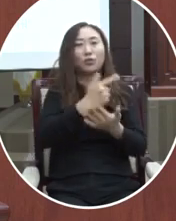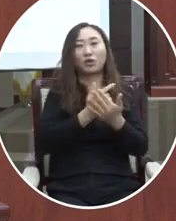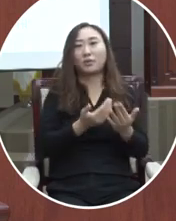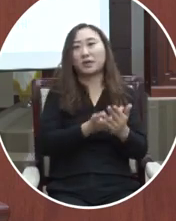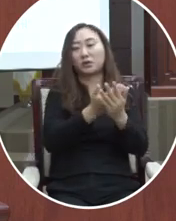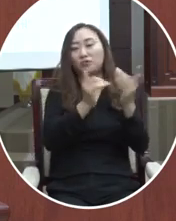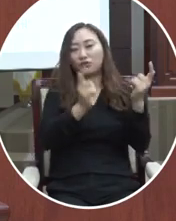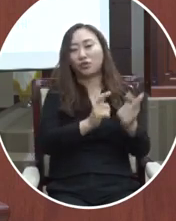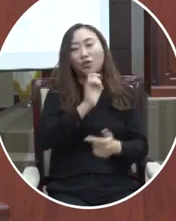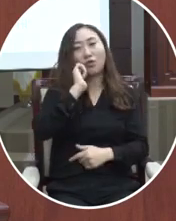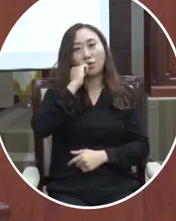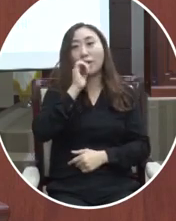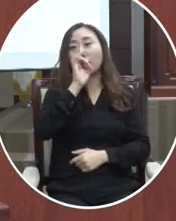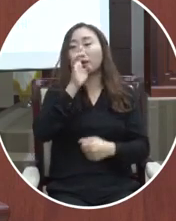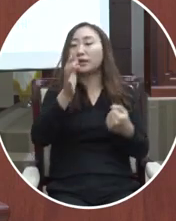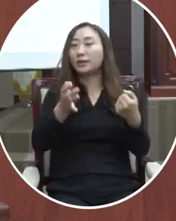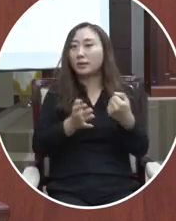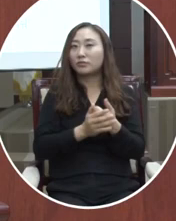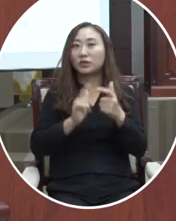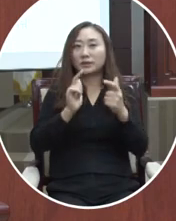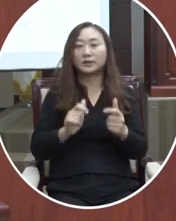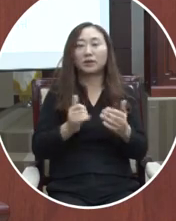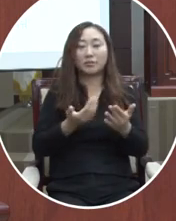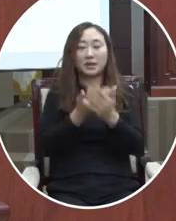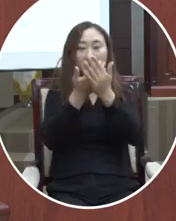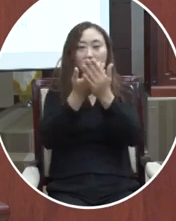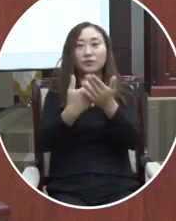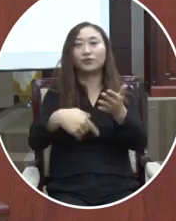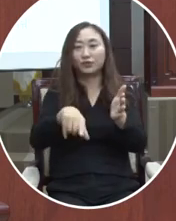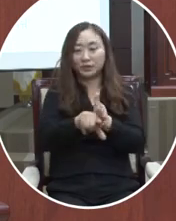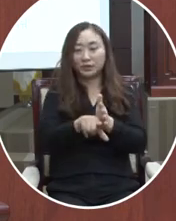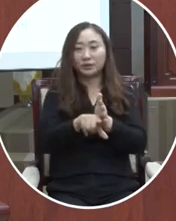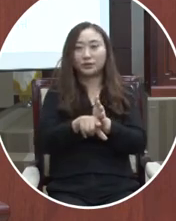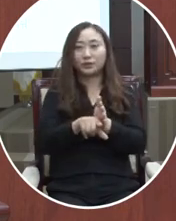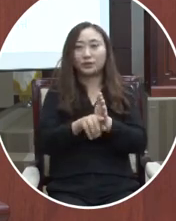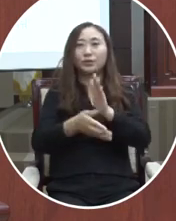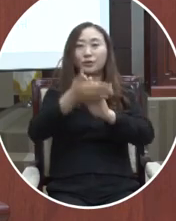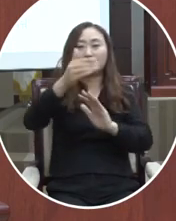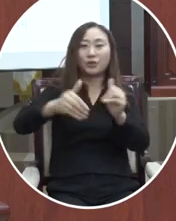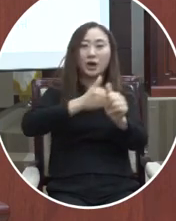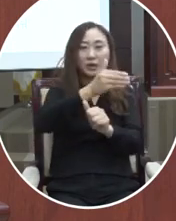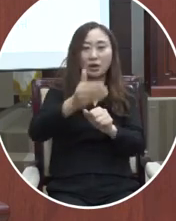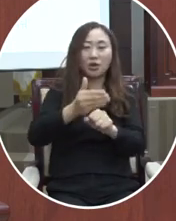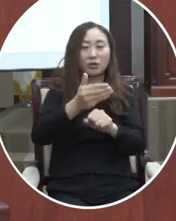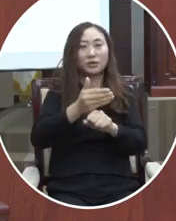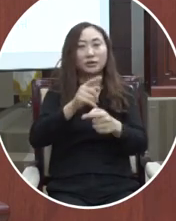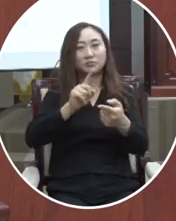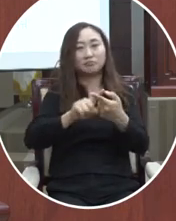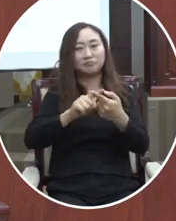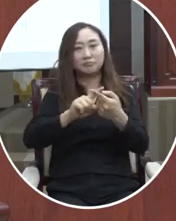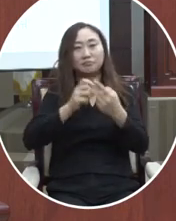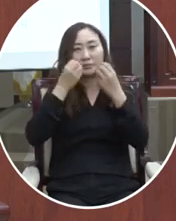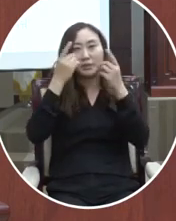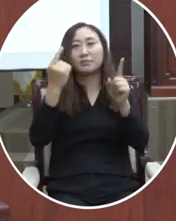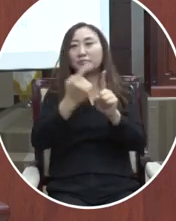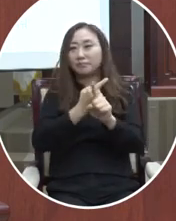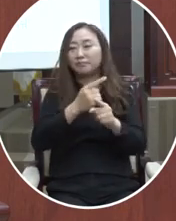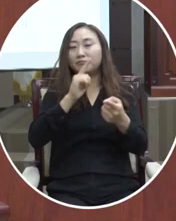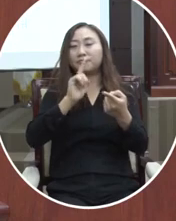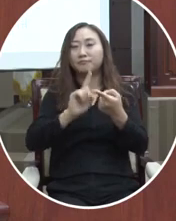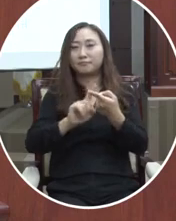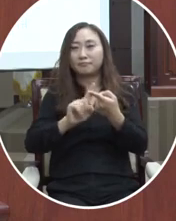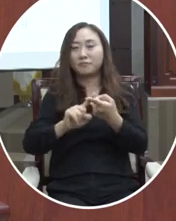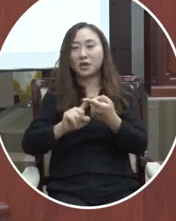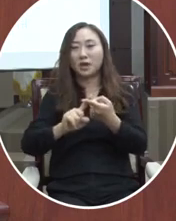있습니다. 지역 발전과 주민들의 복리 증진을 위해 도시의 환경을 개선하는 것은 지자체의 기본적인